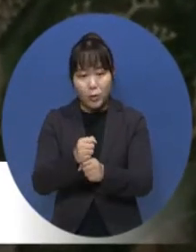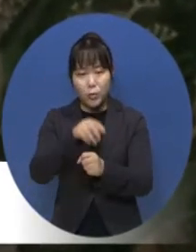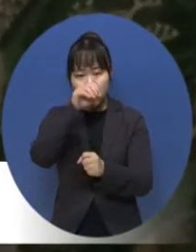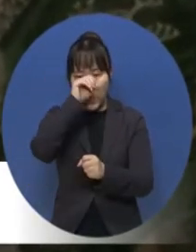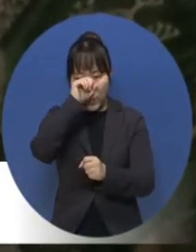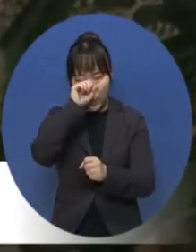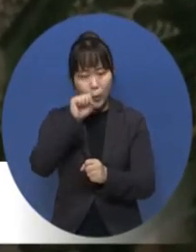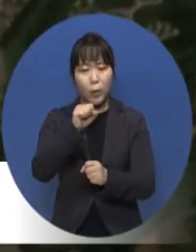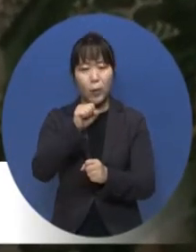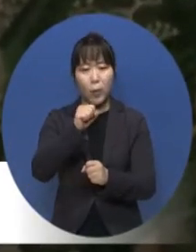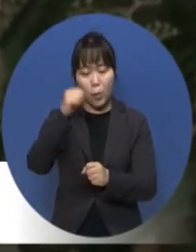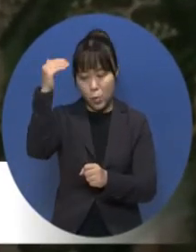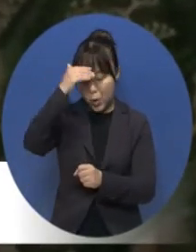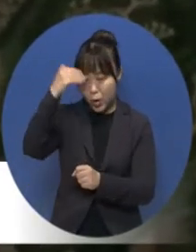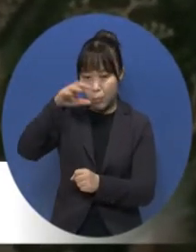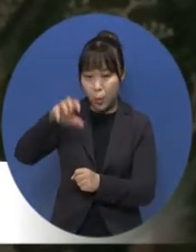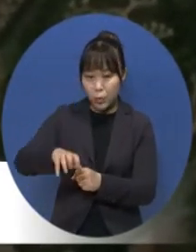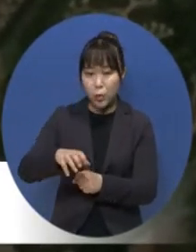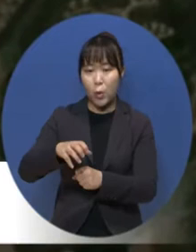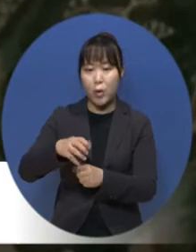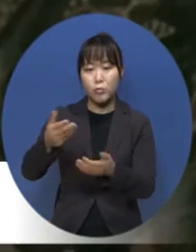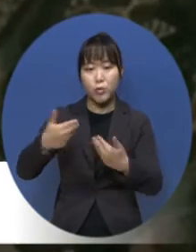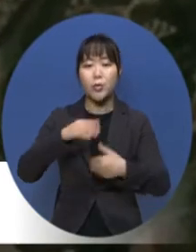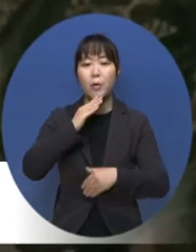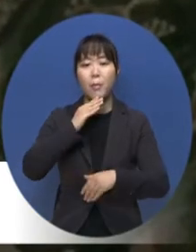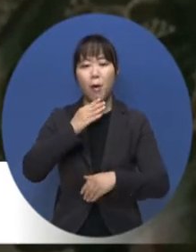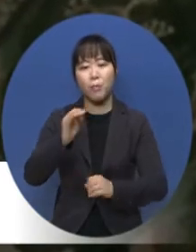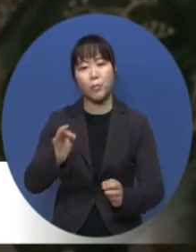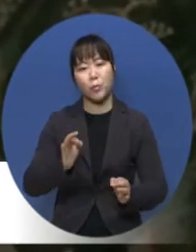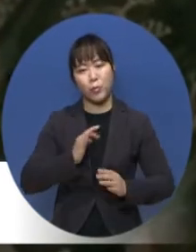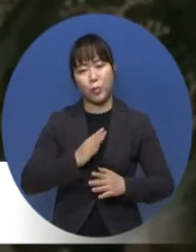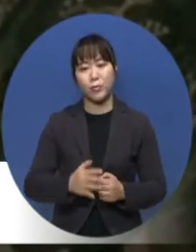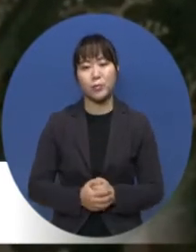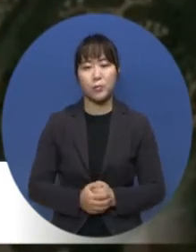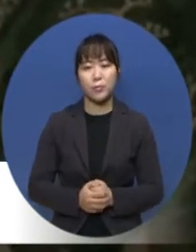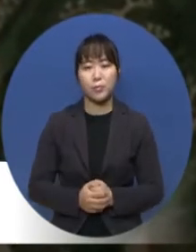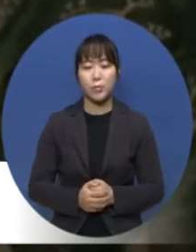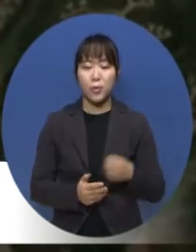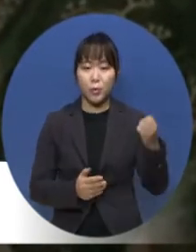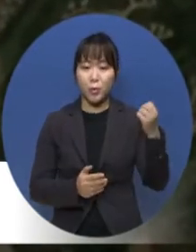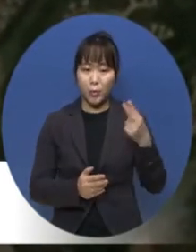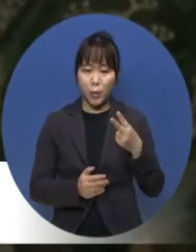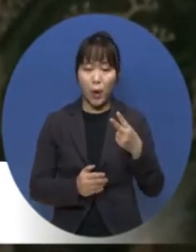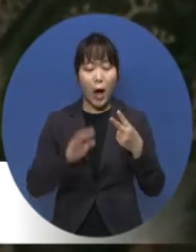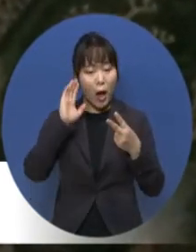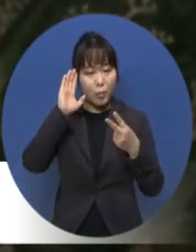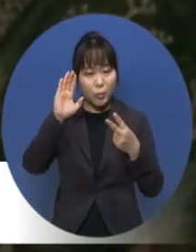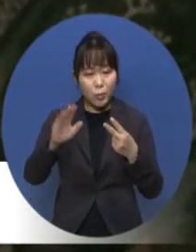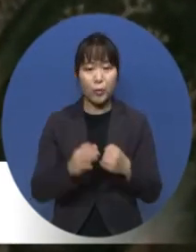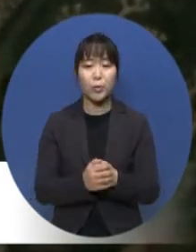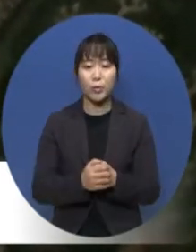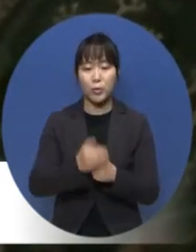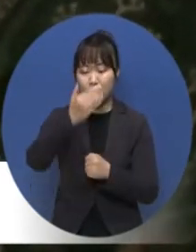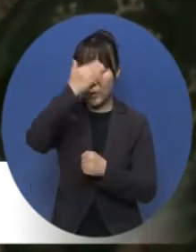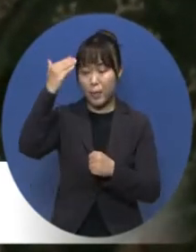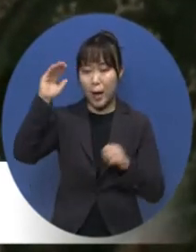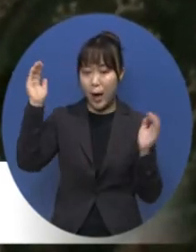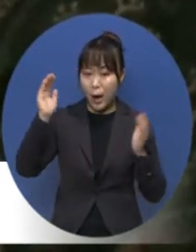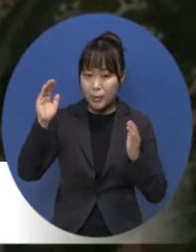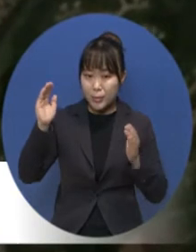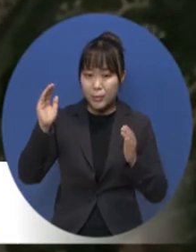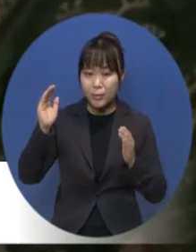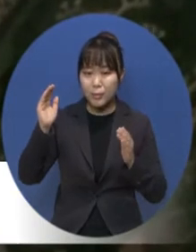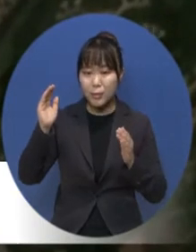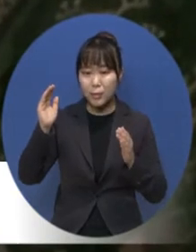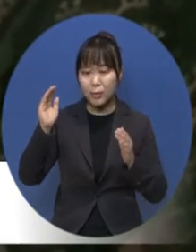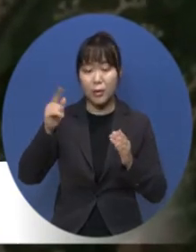좋은 그 관람의 장으로 만들어 주신 데 대해서 상당히 놀랐습니다. 그리고 앞으로 이런 젊은 그